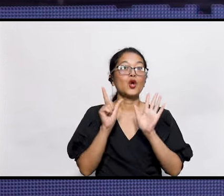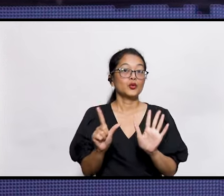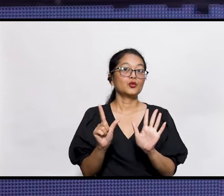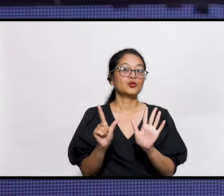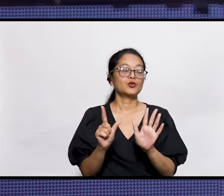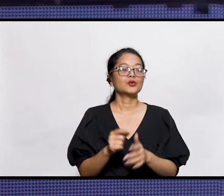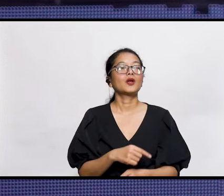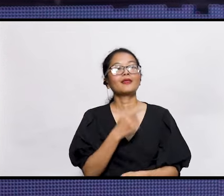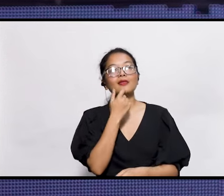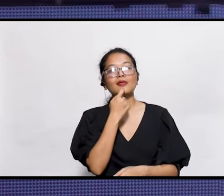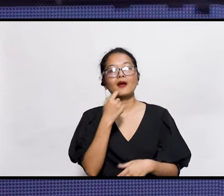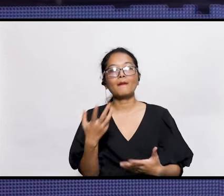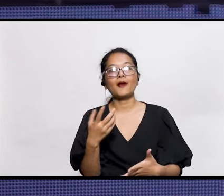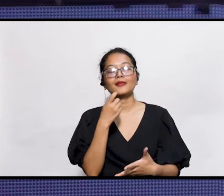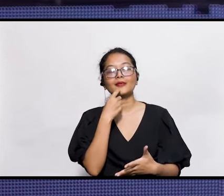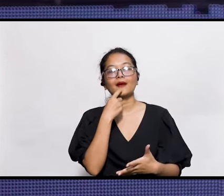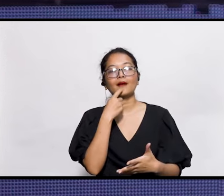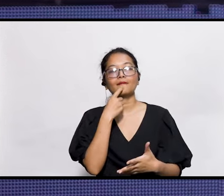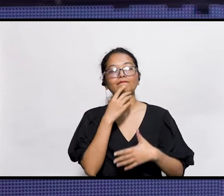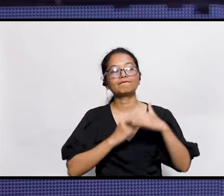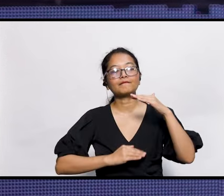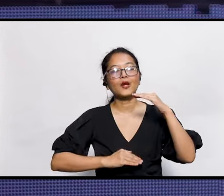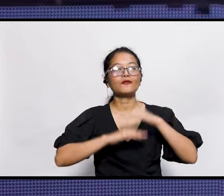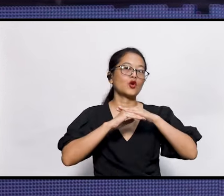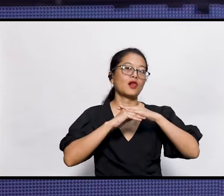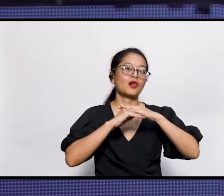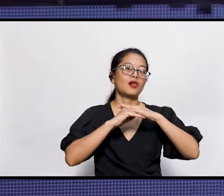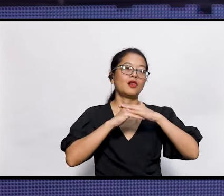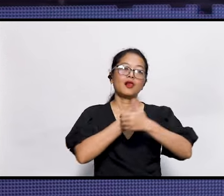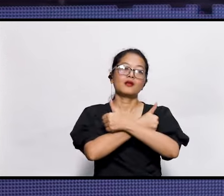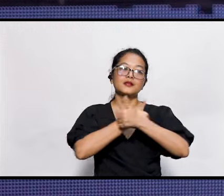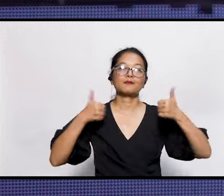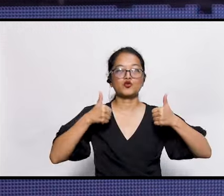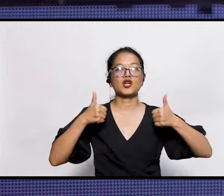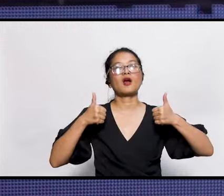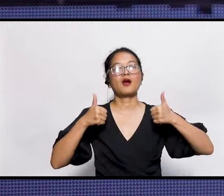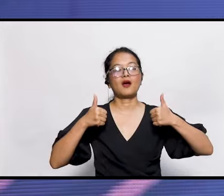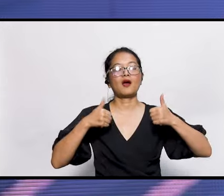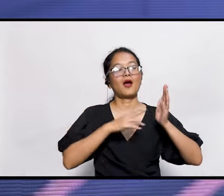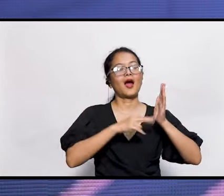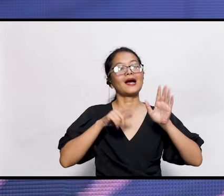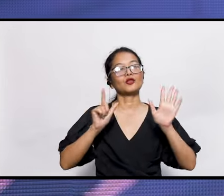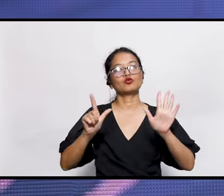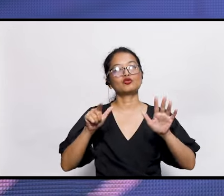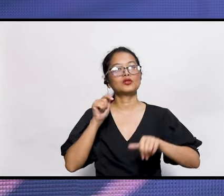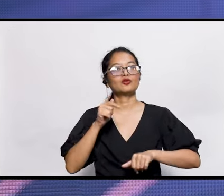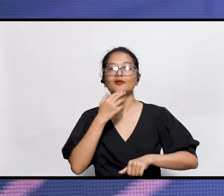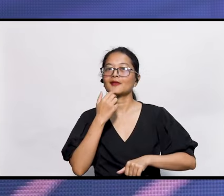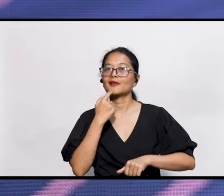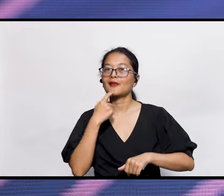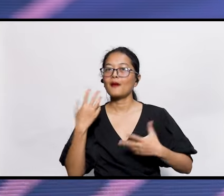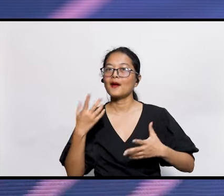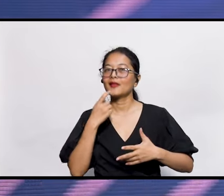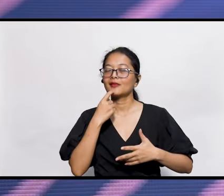membicarakan completeness keutuan kesempurnaan angka tu membicarakan The